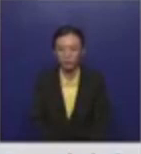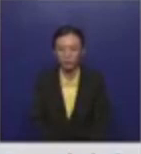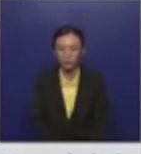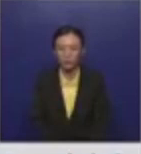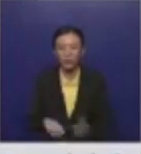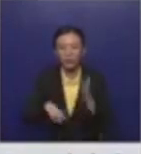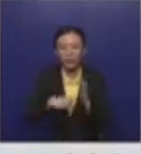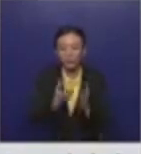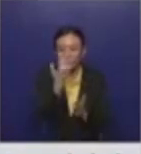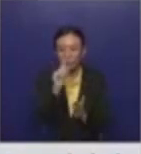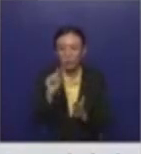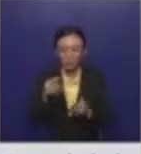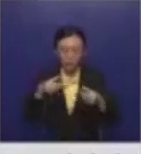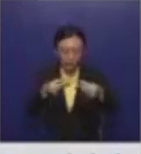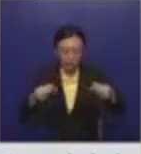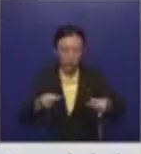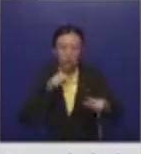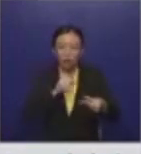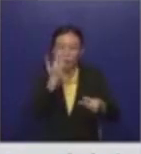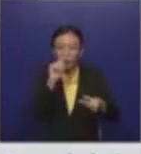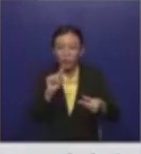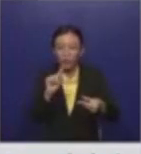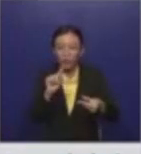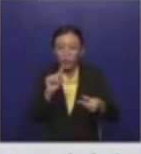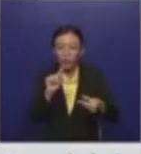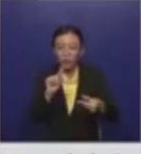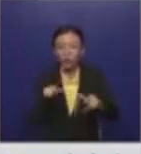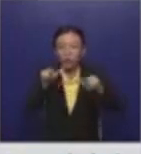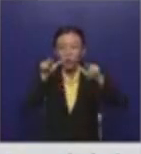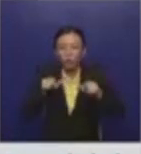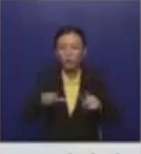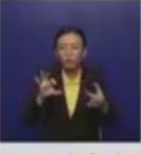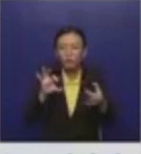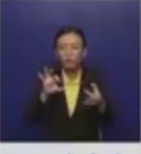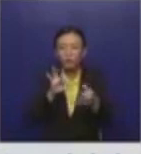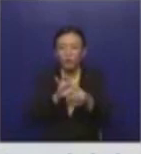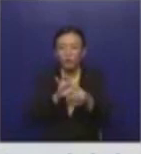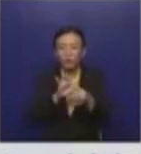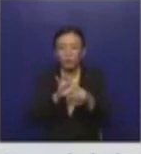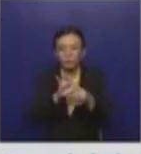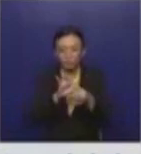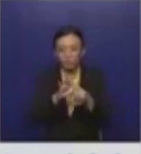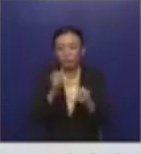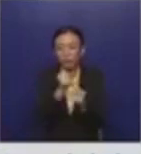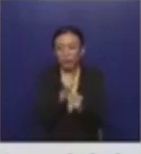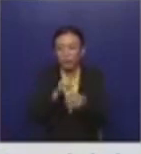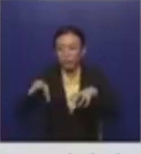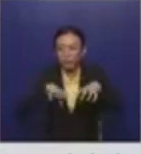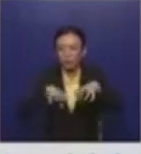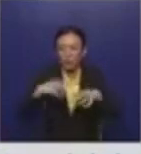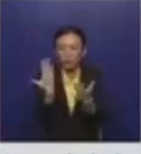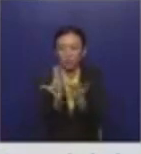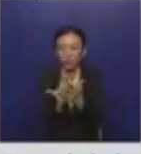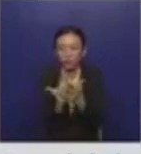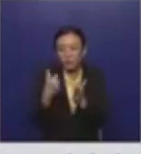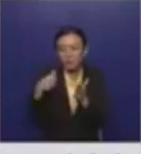ท่านบอกต้องเสนอกฎหมายฉบับนี้เนี่ยเพื่อลดช่องว่างนะครับลดช่องว่างของการจัดเก็บรายได้จากผู้ประกอบ